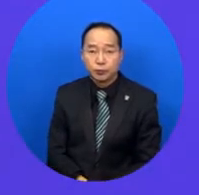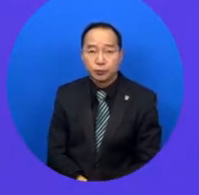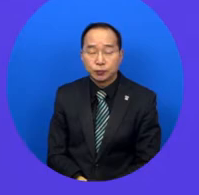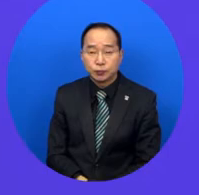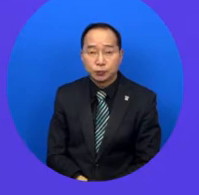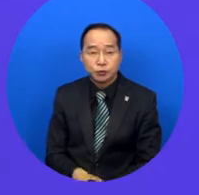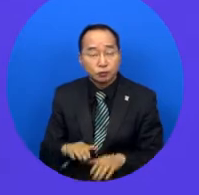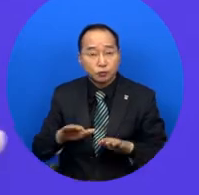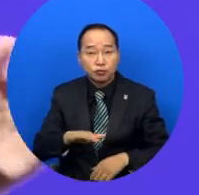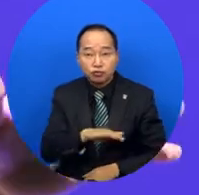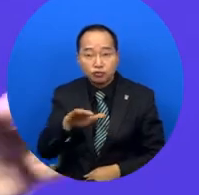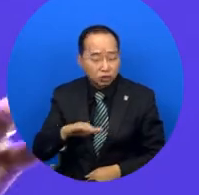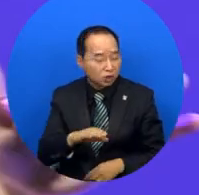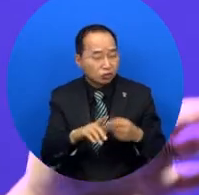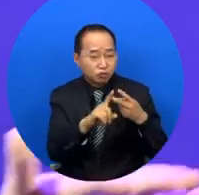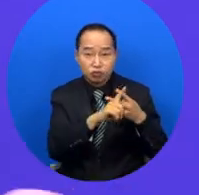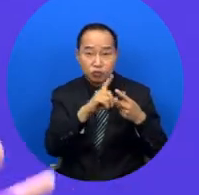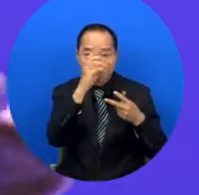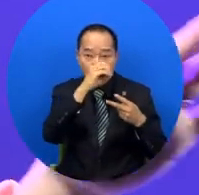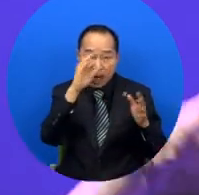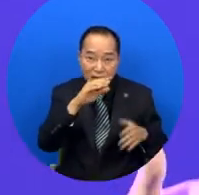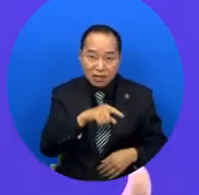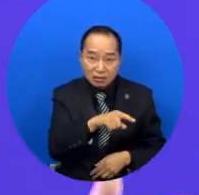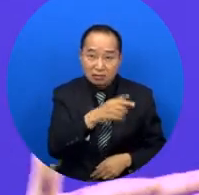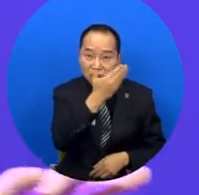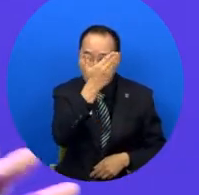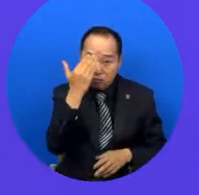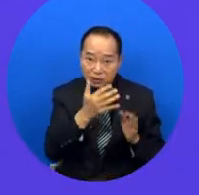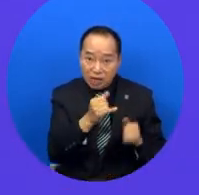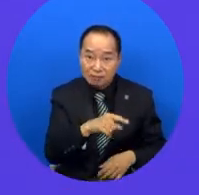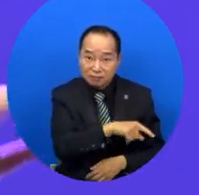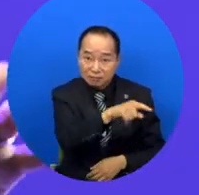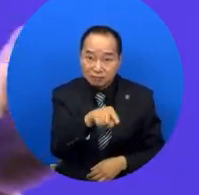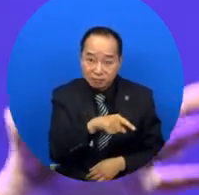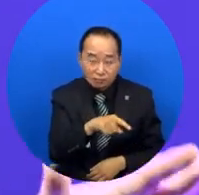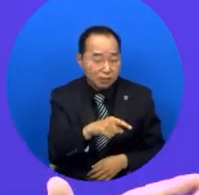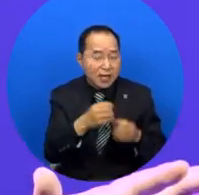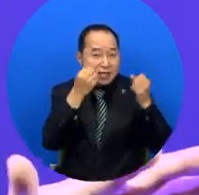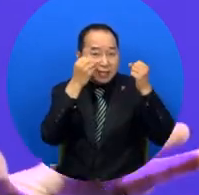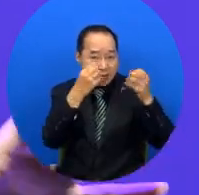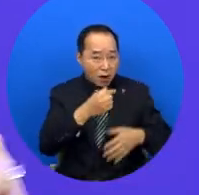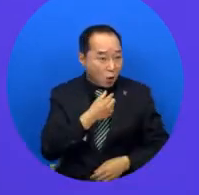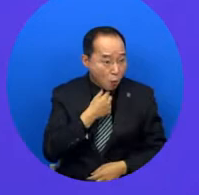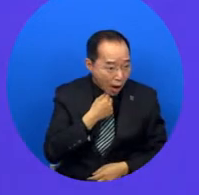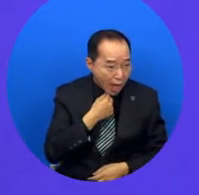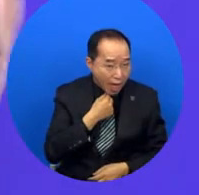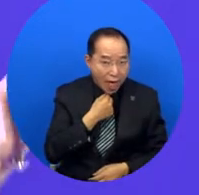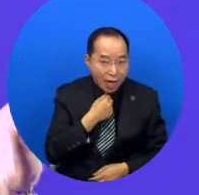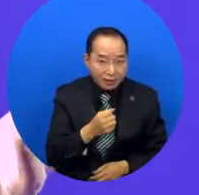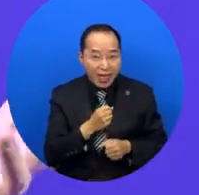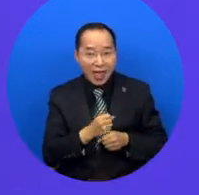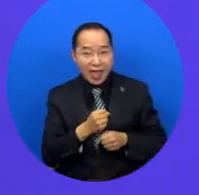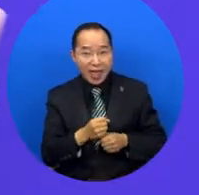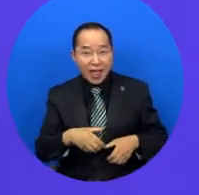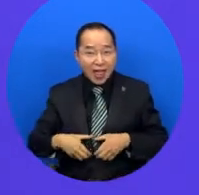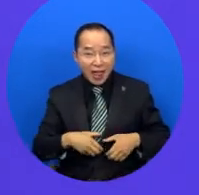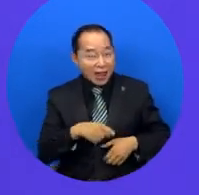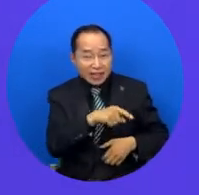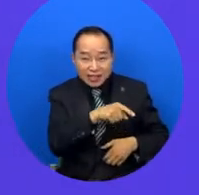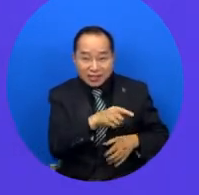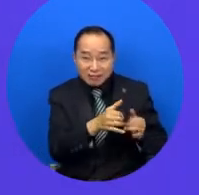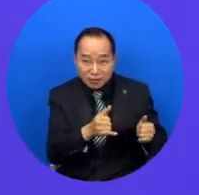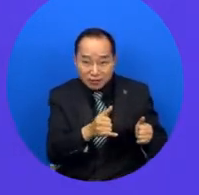제가 이게 우리 청소년들이나 젊은 분들이나 이렇게 뭔가 새로 하고 싶은데